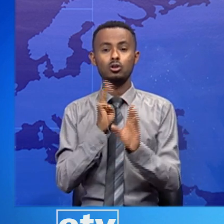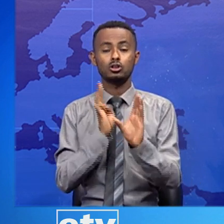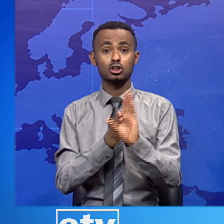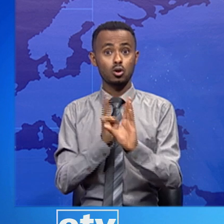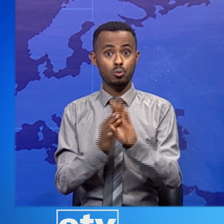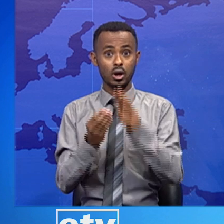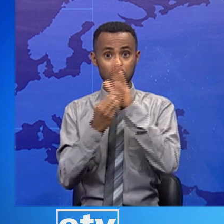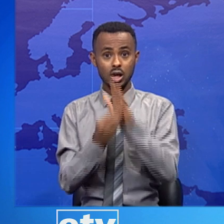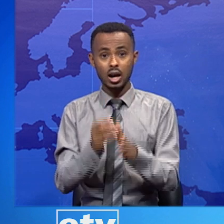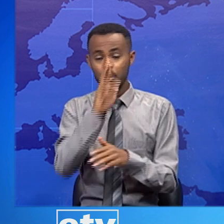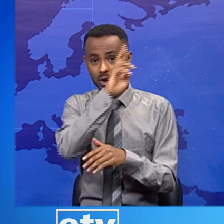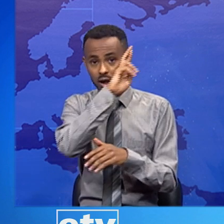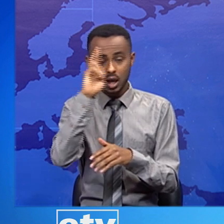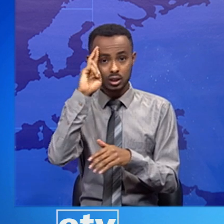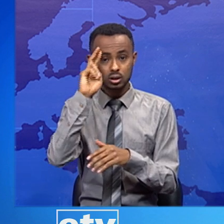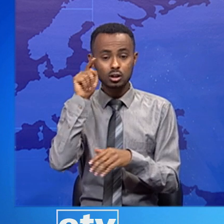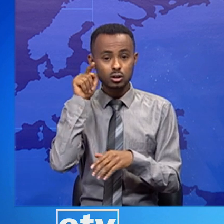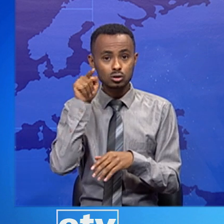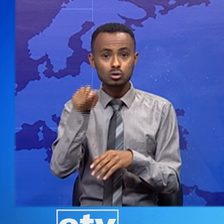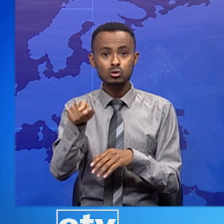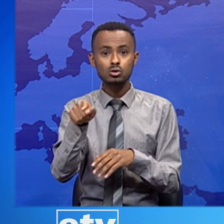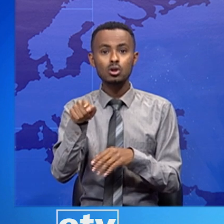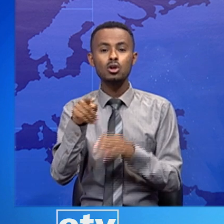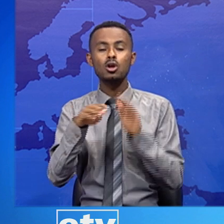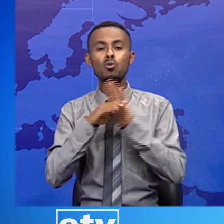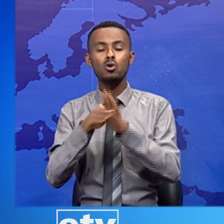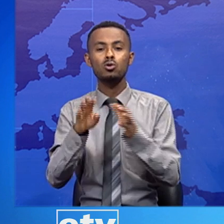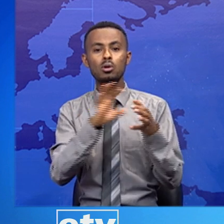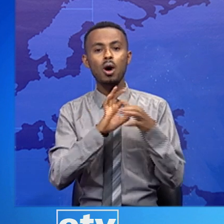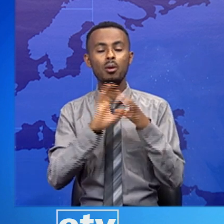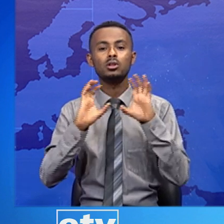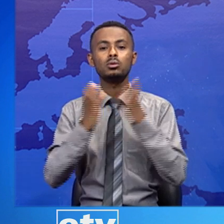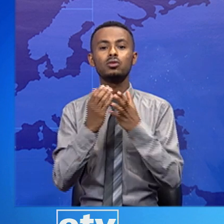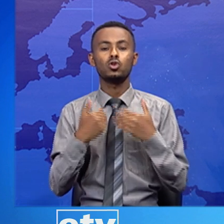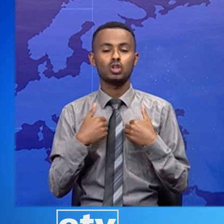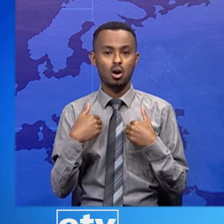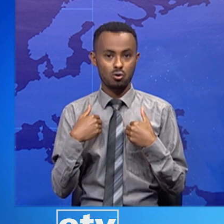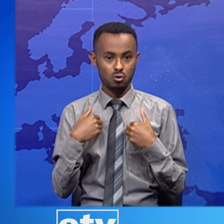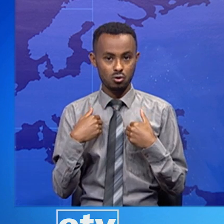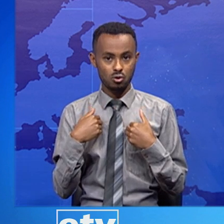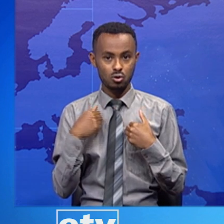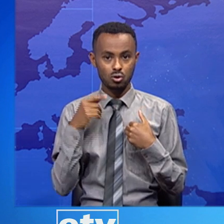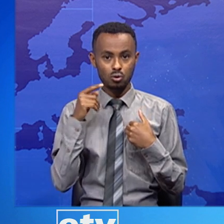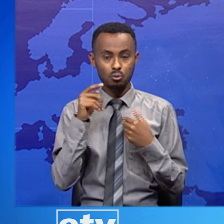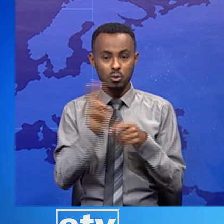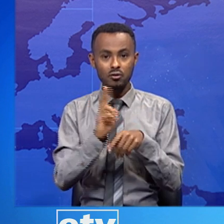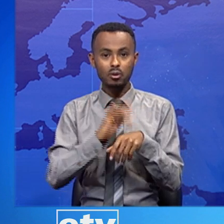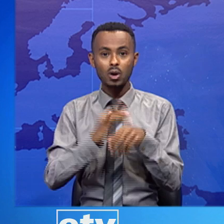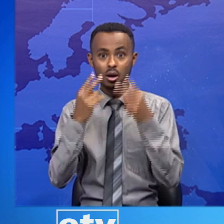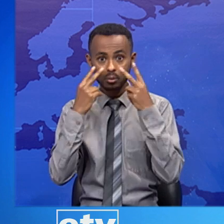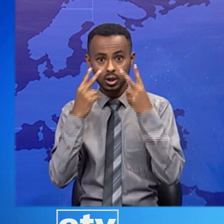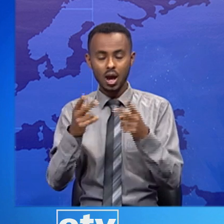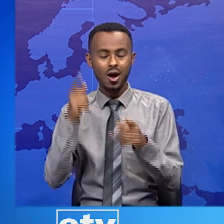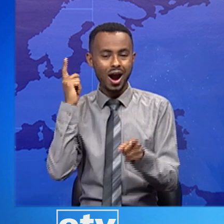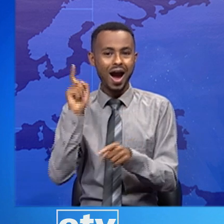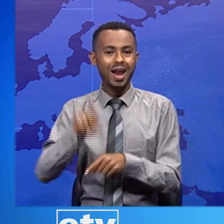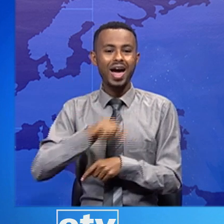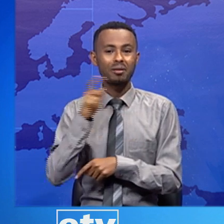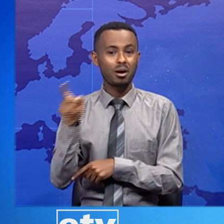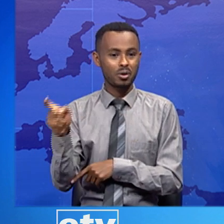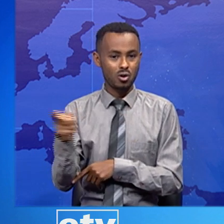ልቦናዊ ጫና ምክንያት እሱን የሚወክሉ የማህበረሰብ ክፍሎች በፊልሙ ላይ በምናየው አላግባብ